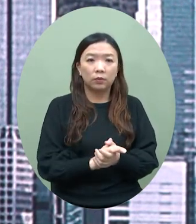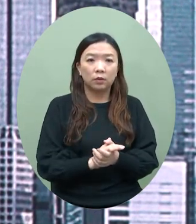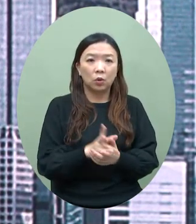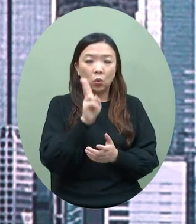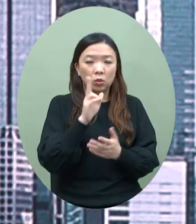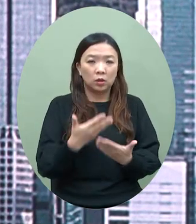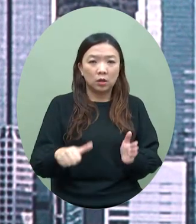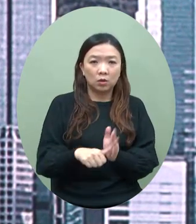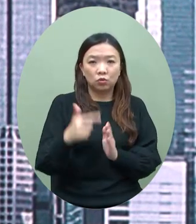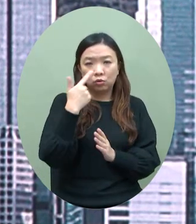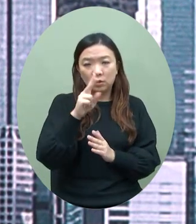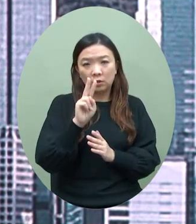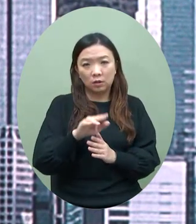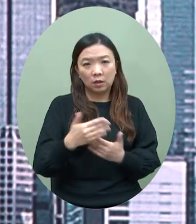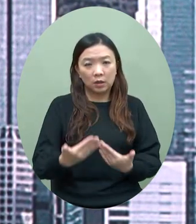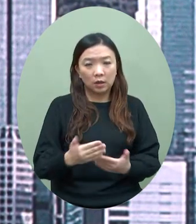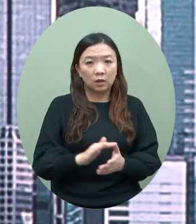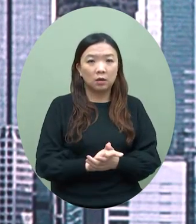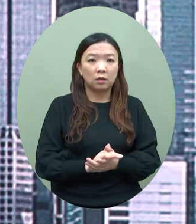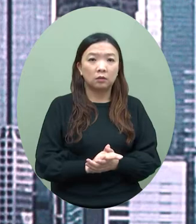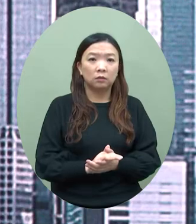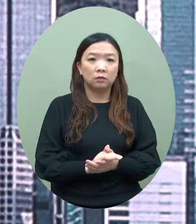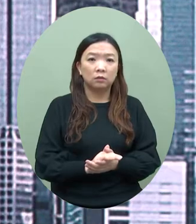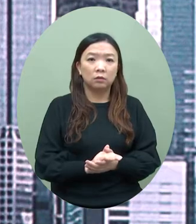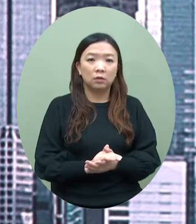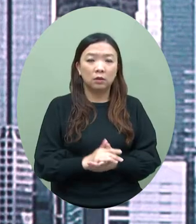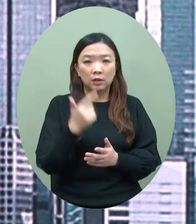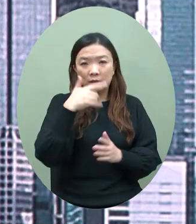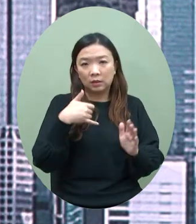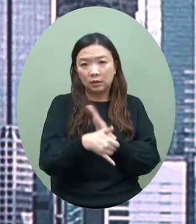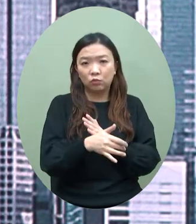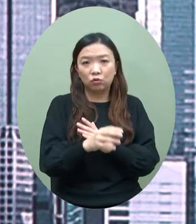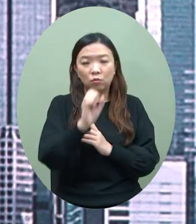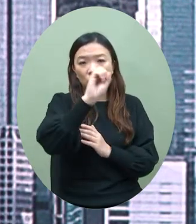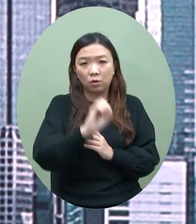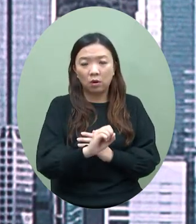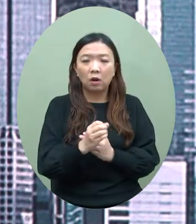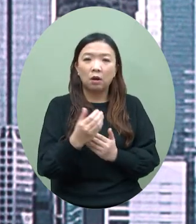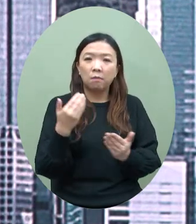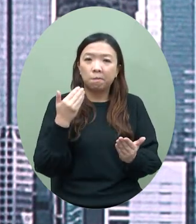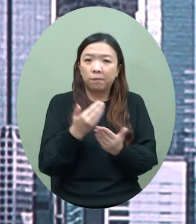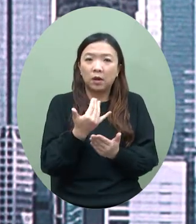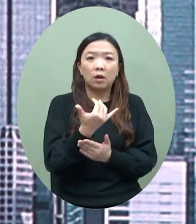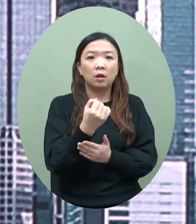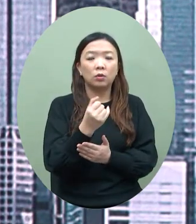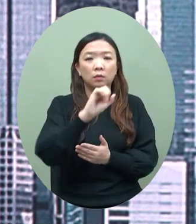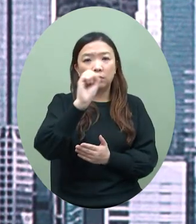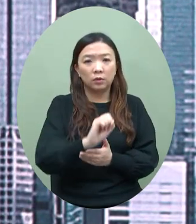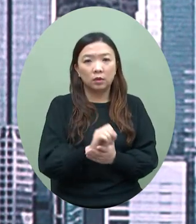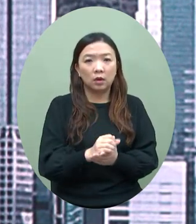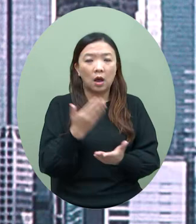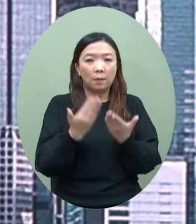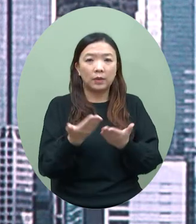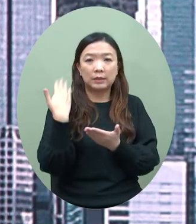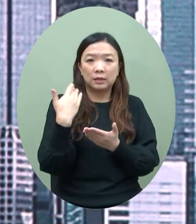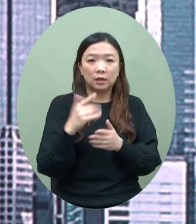最新咧。我哋睇到現時整體上嚇，譬如最新個入住率咧，都有接近60%。咁呢個比較早前嚟講咧係高